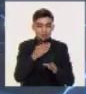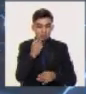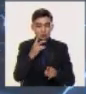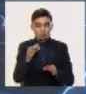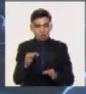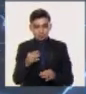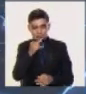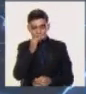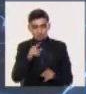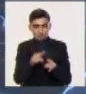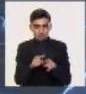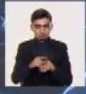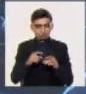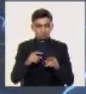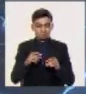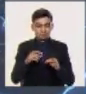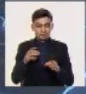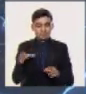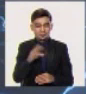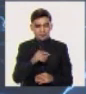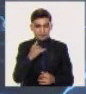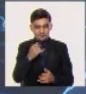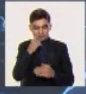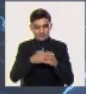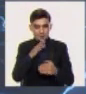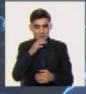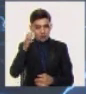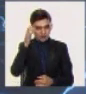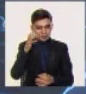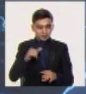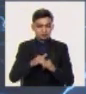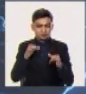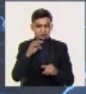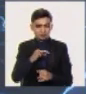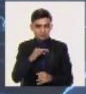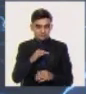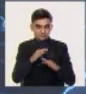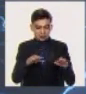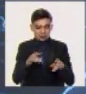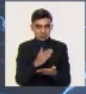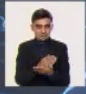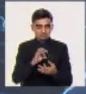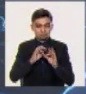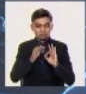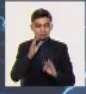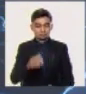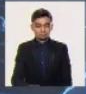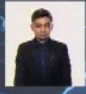что не могут себе это позволить, так как на кону образование подрастающего поколения. Все подробности в